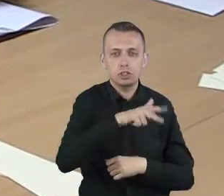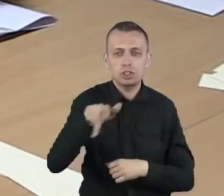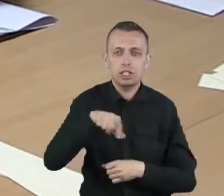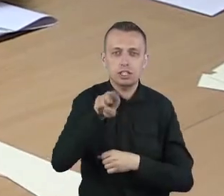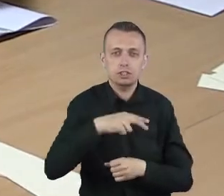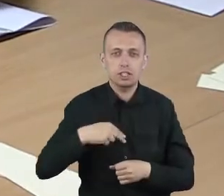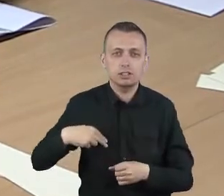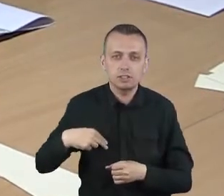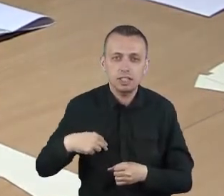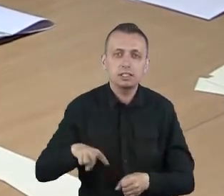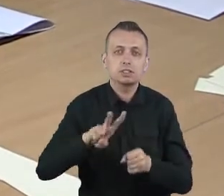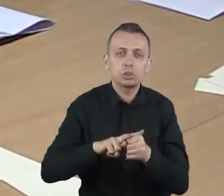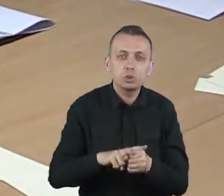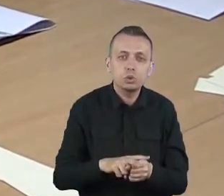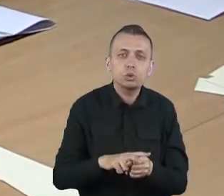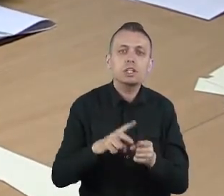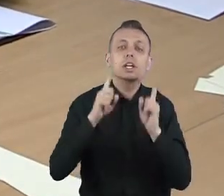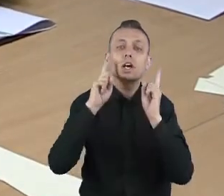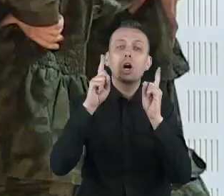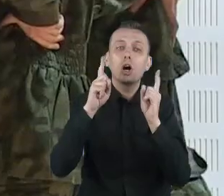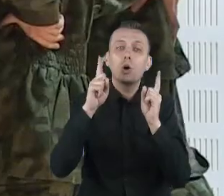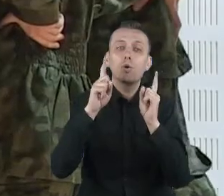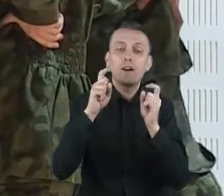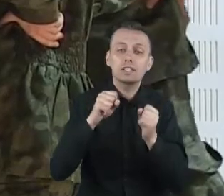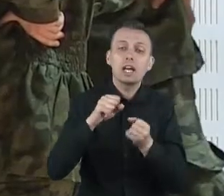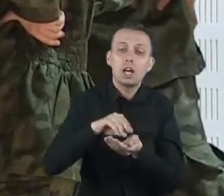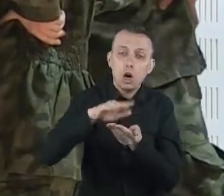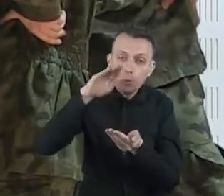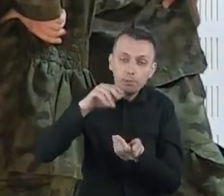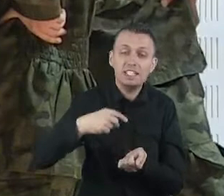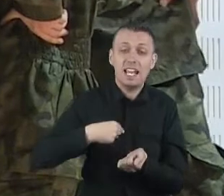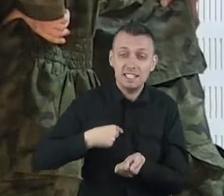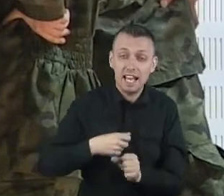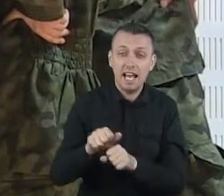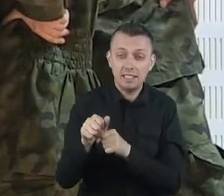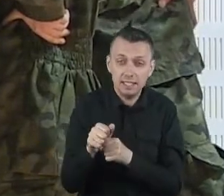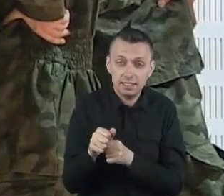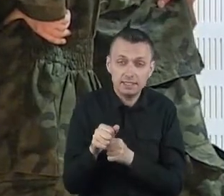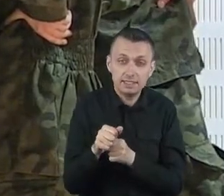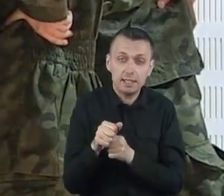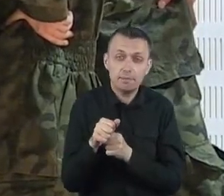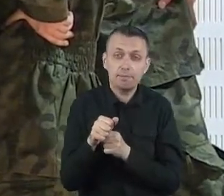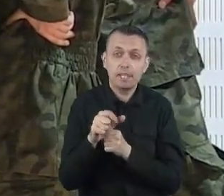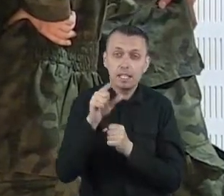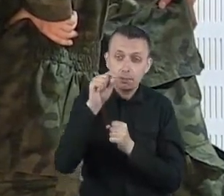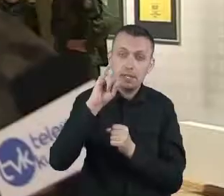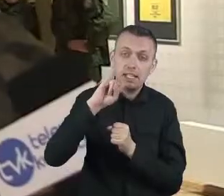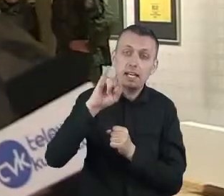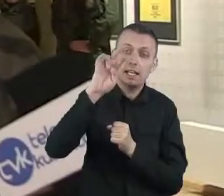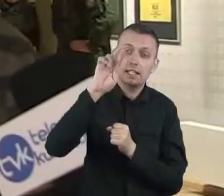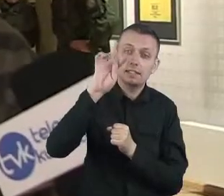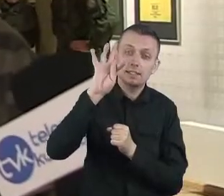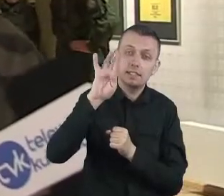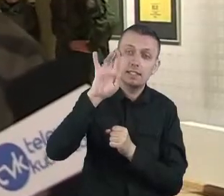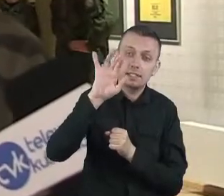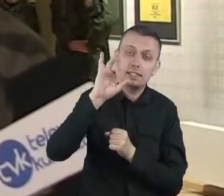zachowanie każdego człowieka, który uważa się za patriotę. Interesuję się patriotyzmem. Zawsze od dziecka interesowałem się, skąd się bierze, co to jest